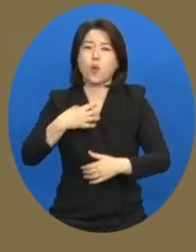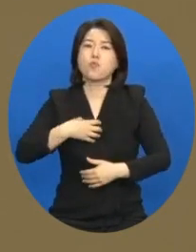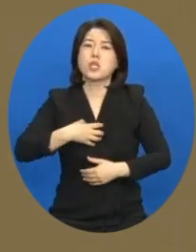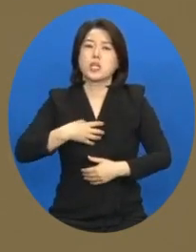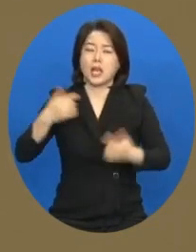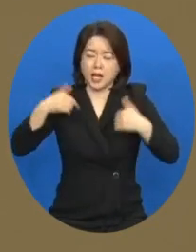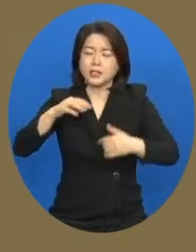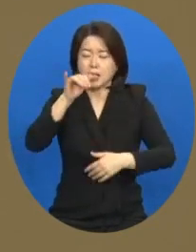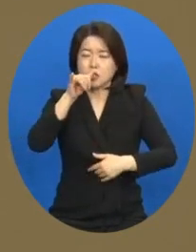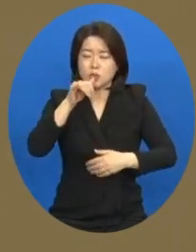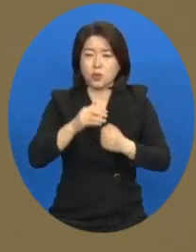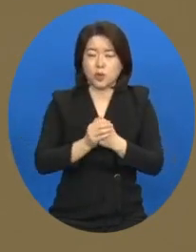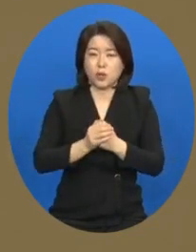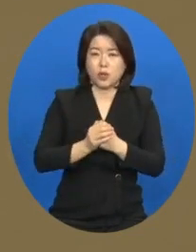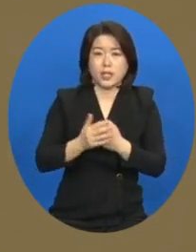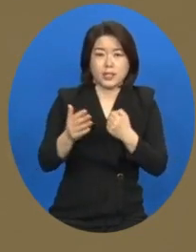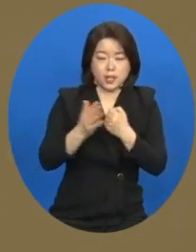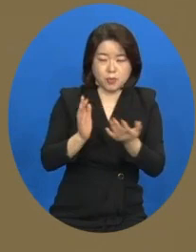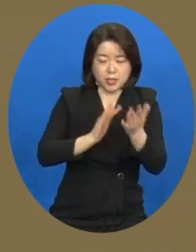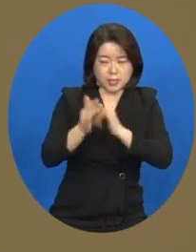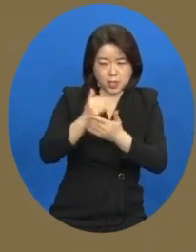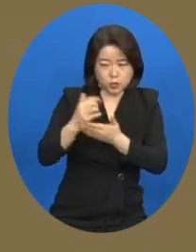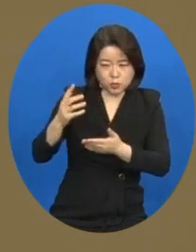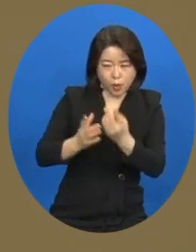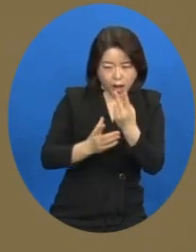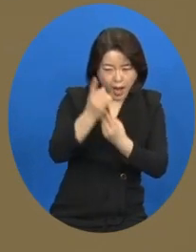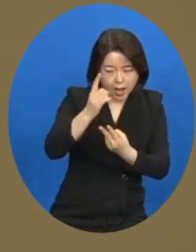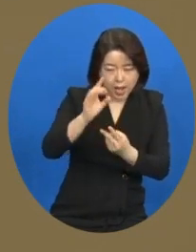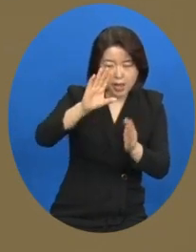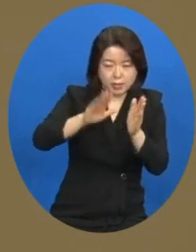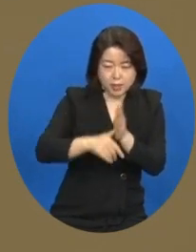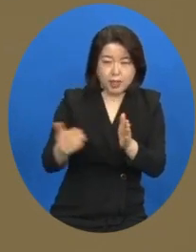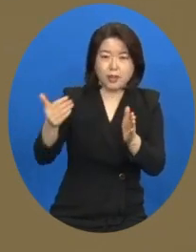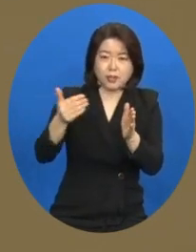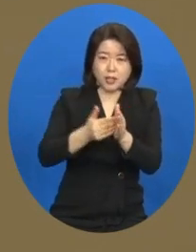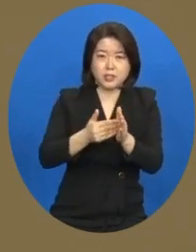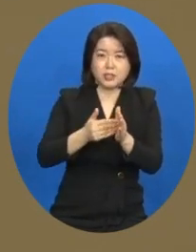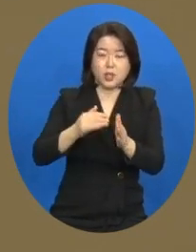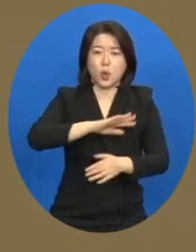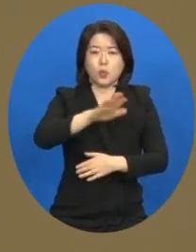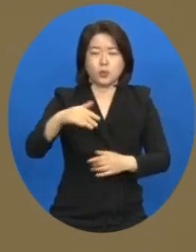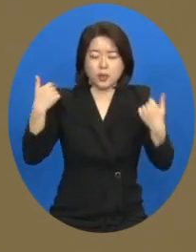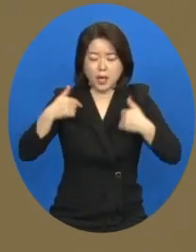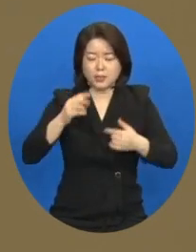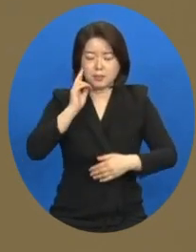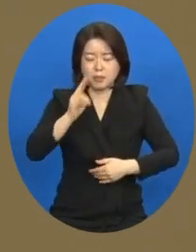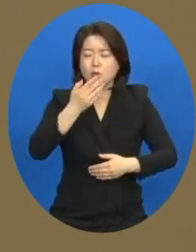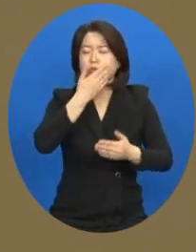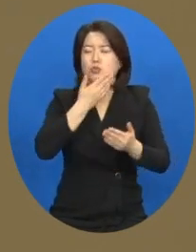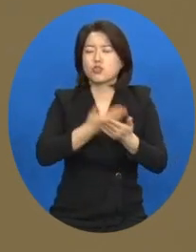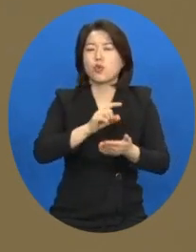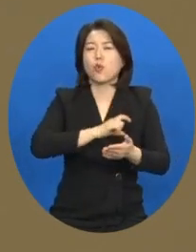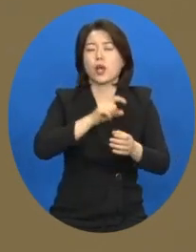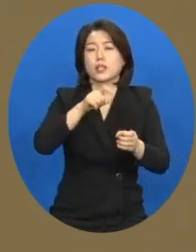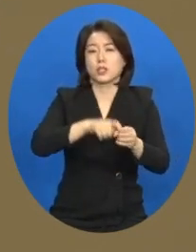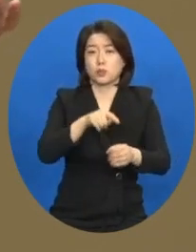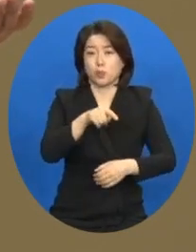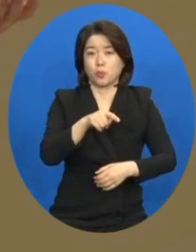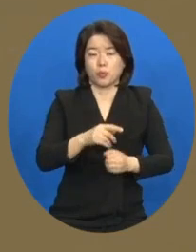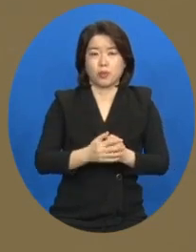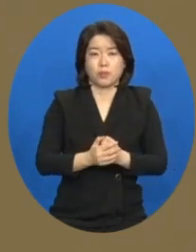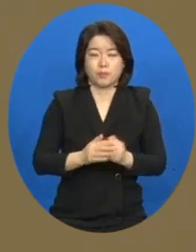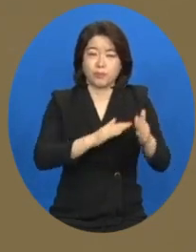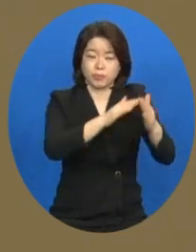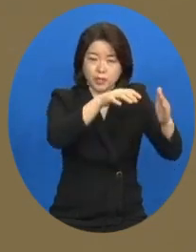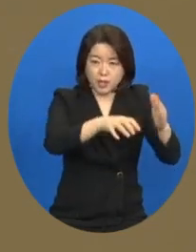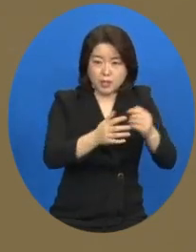예수로 하나 될 때까지 이건 우리에게도 매우 중요한 제목이에요. 여러분 가정이나 또는